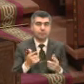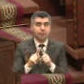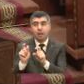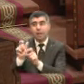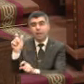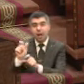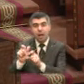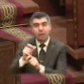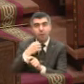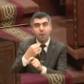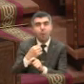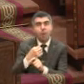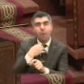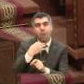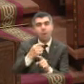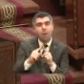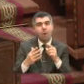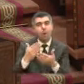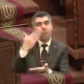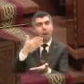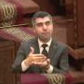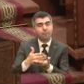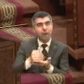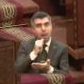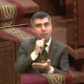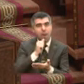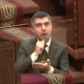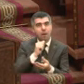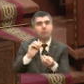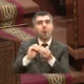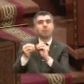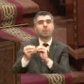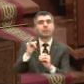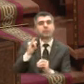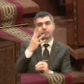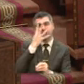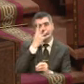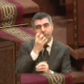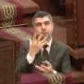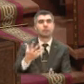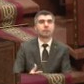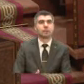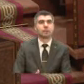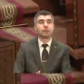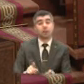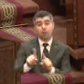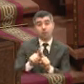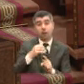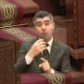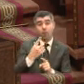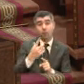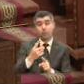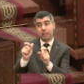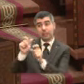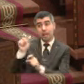تبدا تتكلم عليه على الحد المياه تولي عنده تحليل اخر. بالنسبه للتراتبيه، خص المواطن يعرف التراتبيه